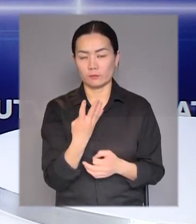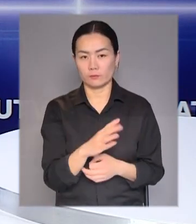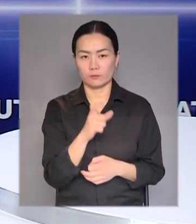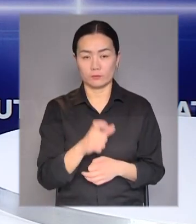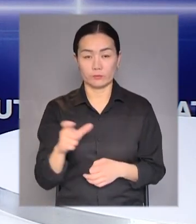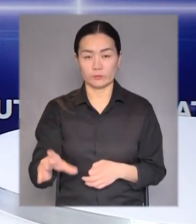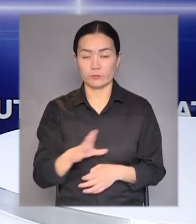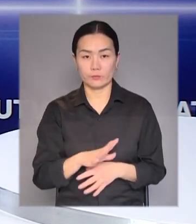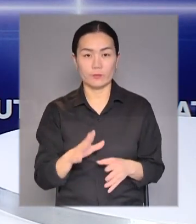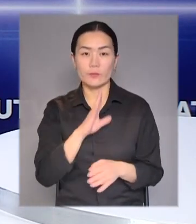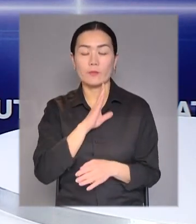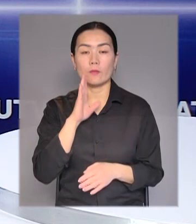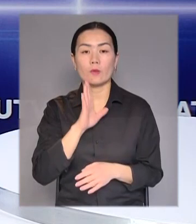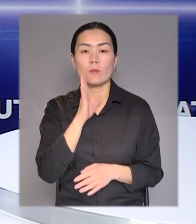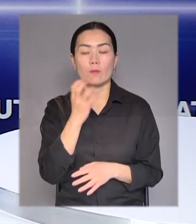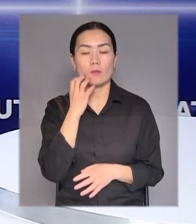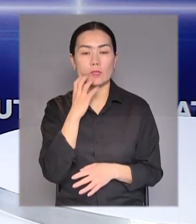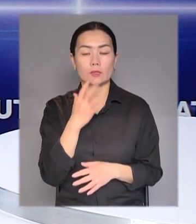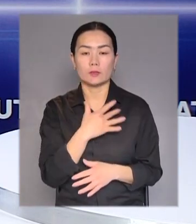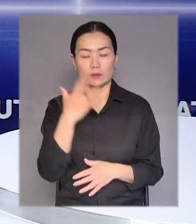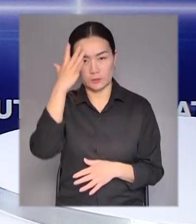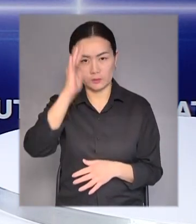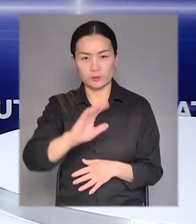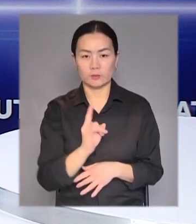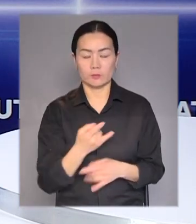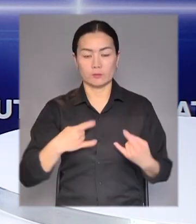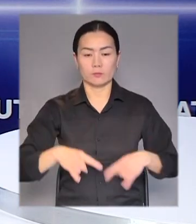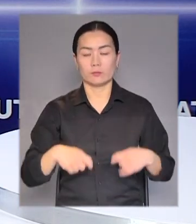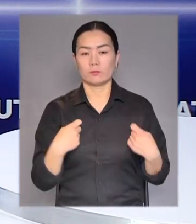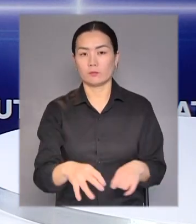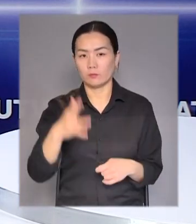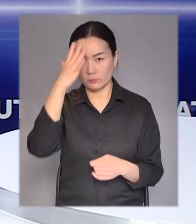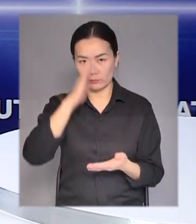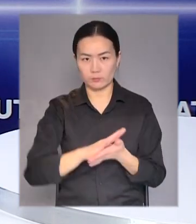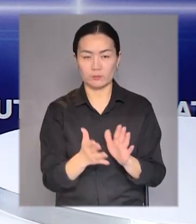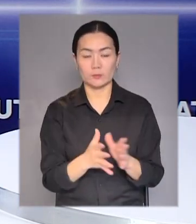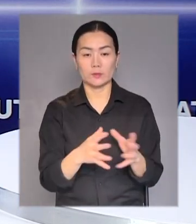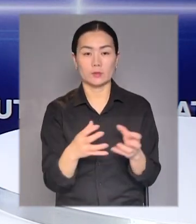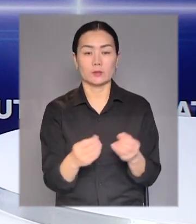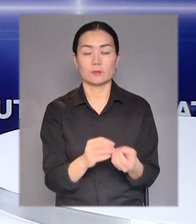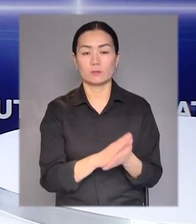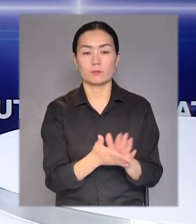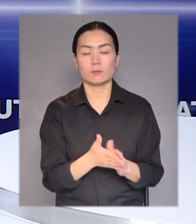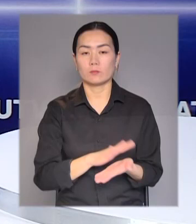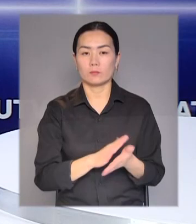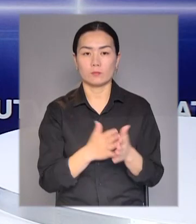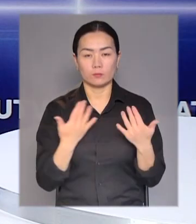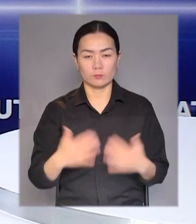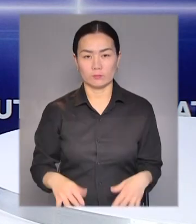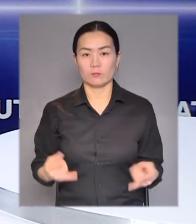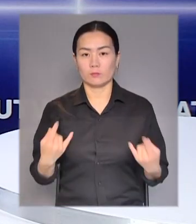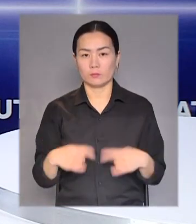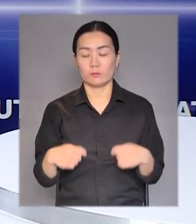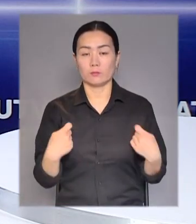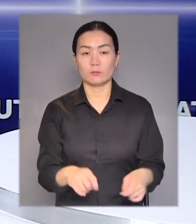четверых осуждённых женщина будучи беременной решила продать своего ребёнка и договорилась с семейной парой о продаже им ребёнка после